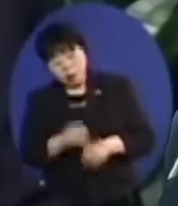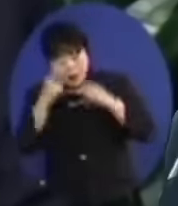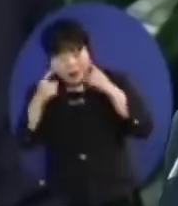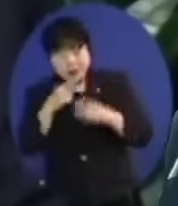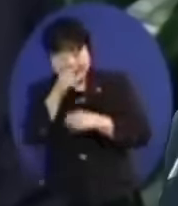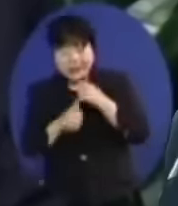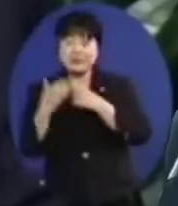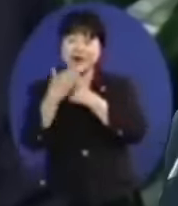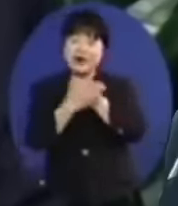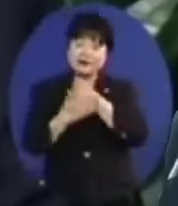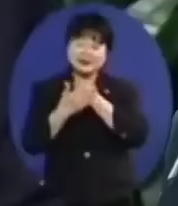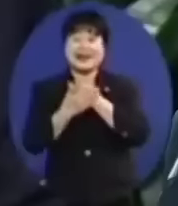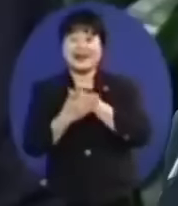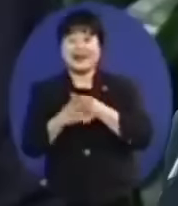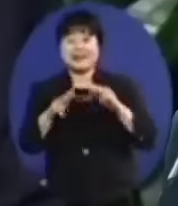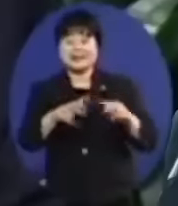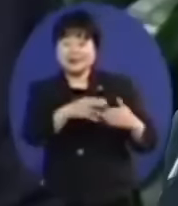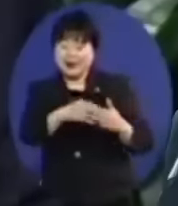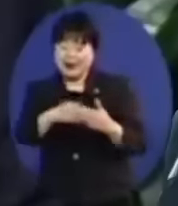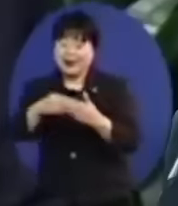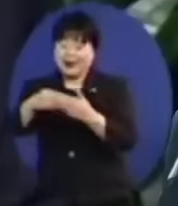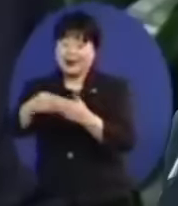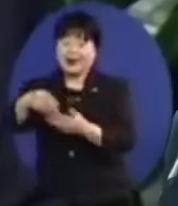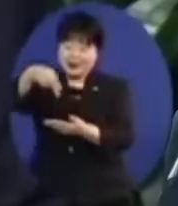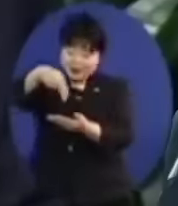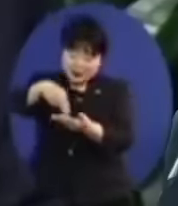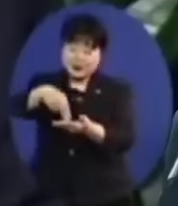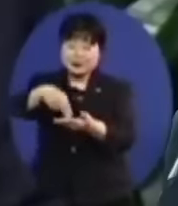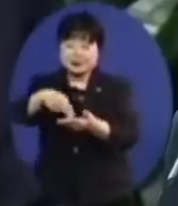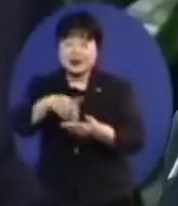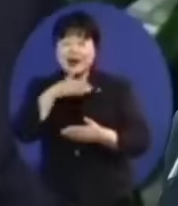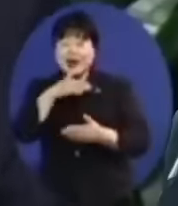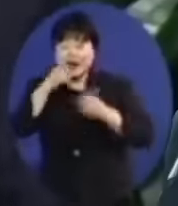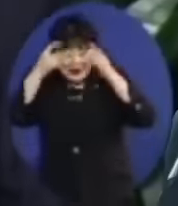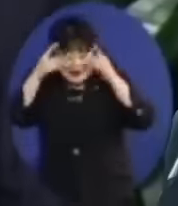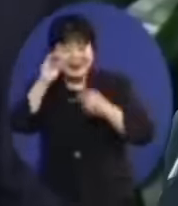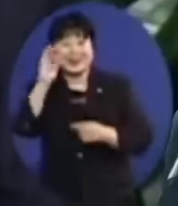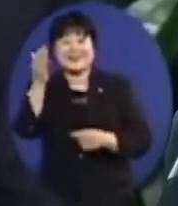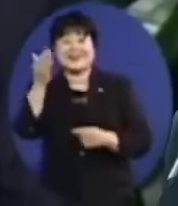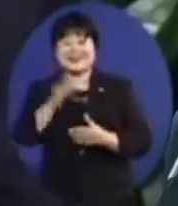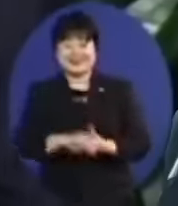은혜만이 자기를 지금까지 이렇게 세워줄 수 있다는 것을 깨닫게 된 것이겠습니다.